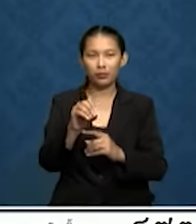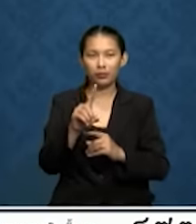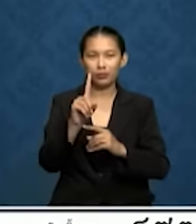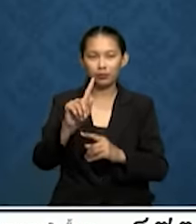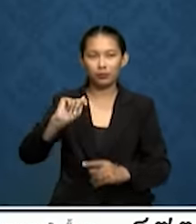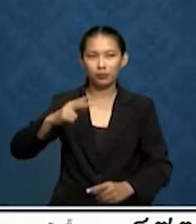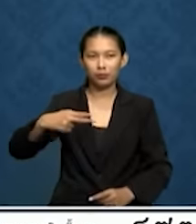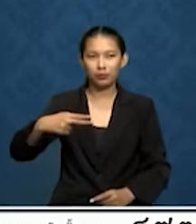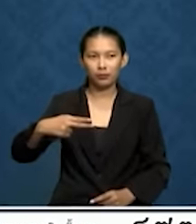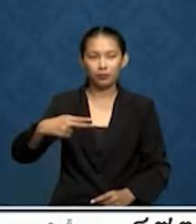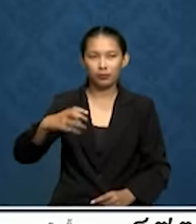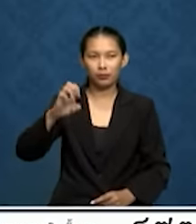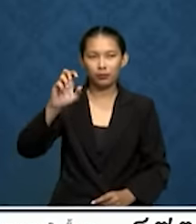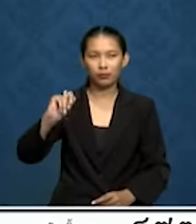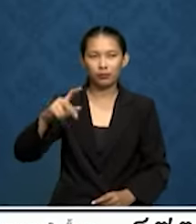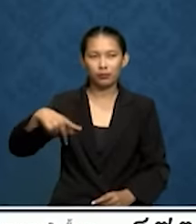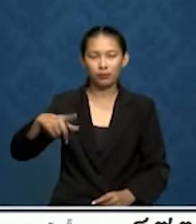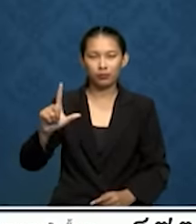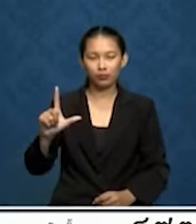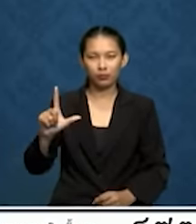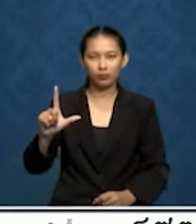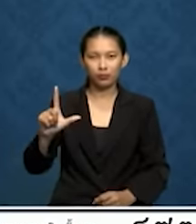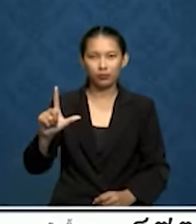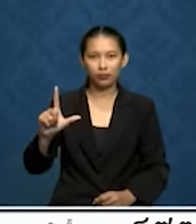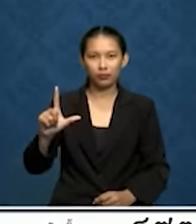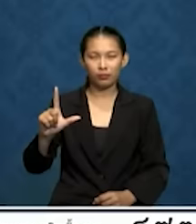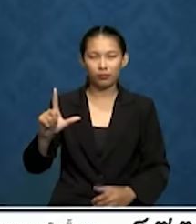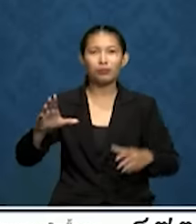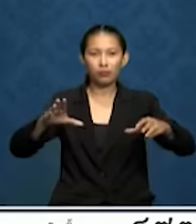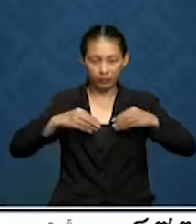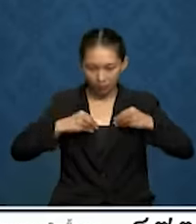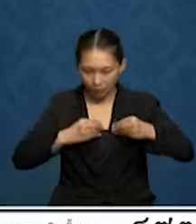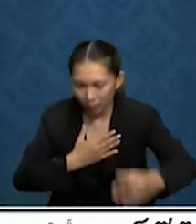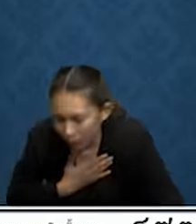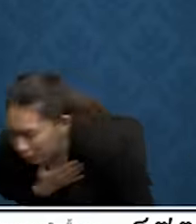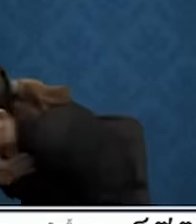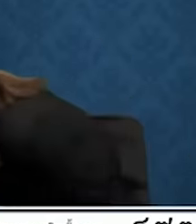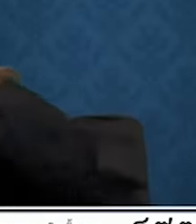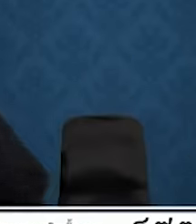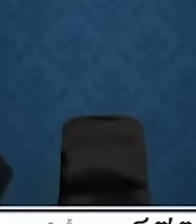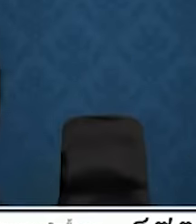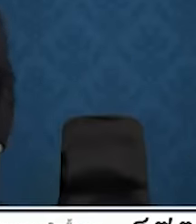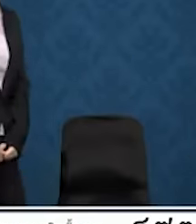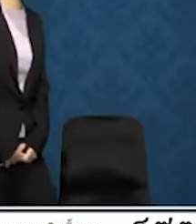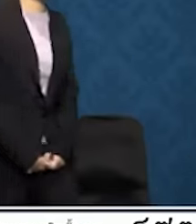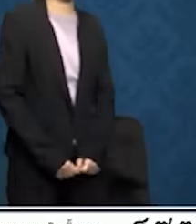151นายธินพลศรีทะเลศ เห็นชอบครับ